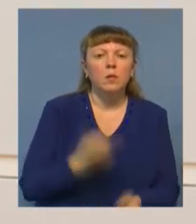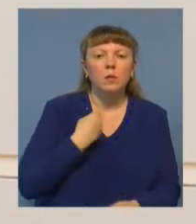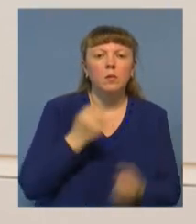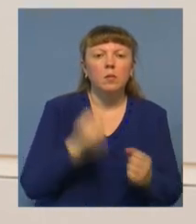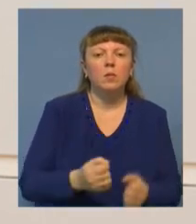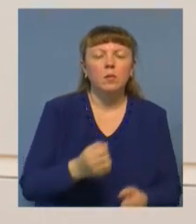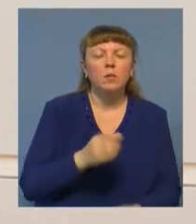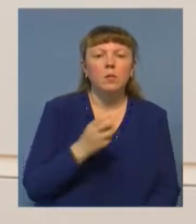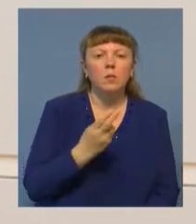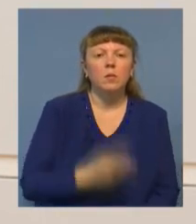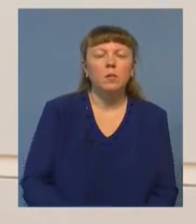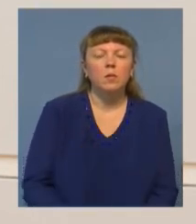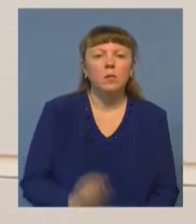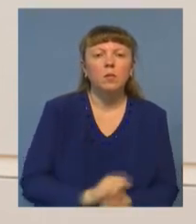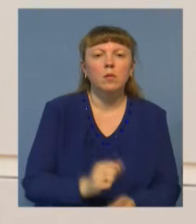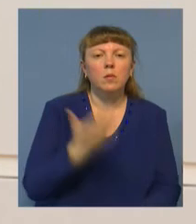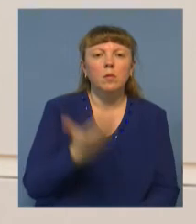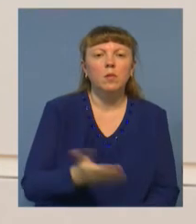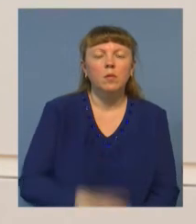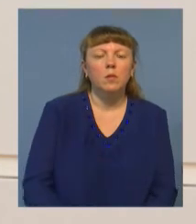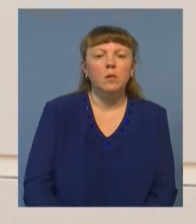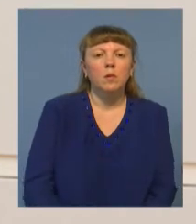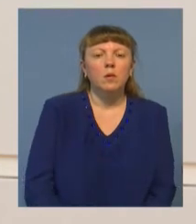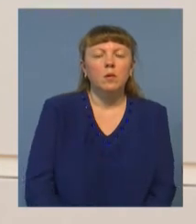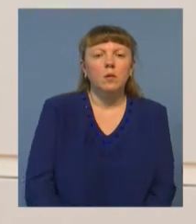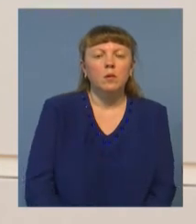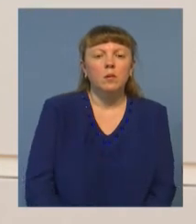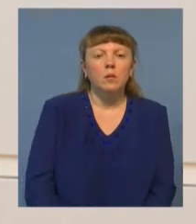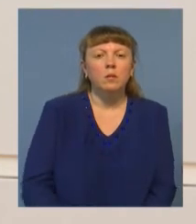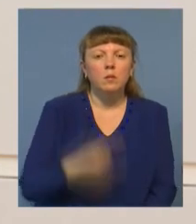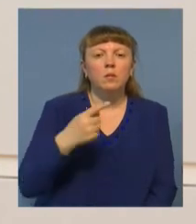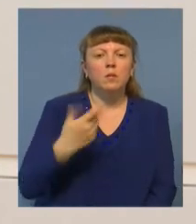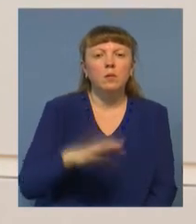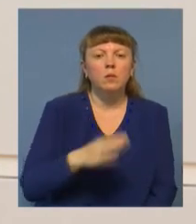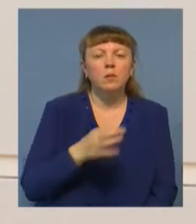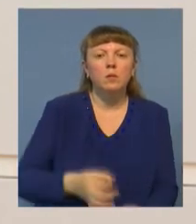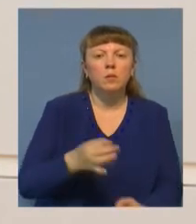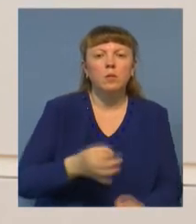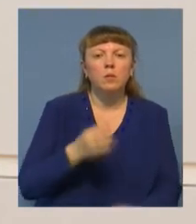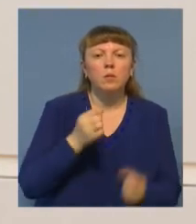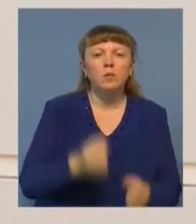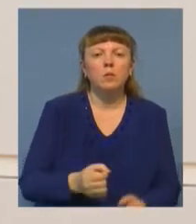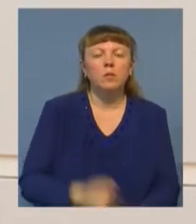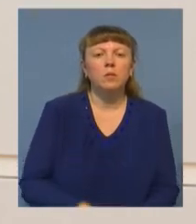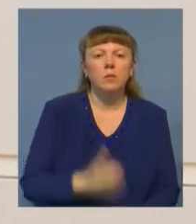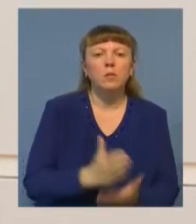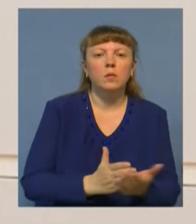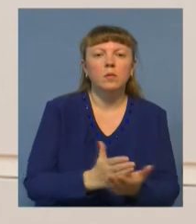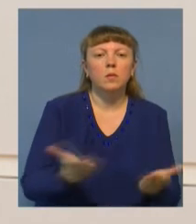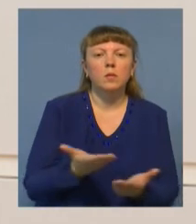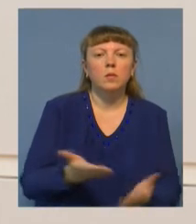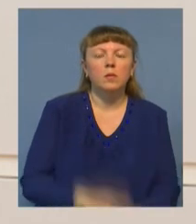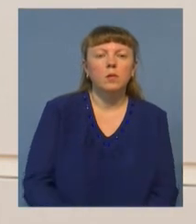ЦОН, сдать все эти документы, и в последующем уже обратиться в суд для установления стажа, который